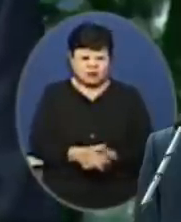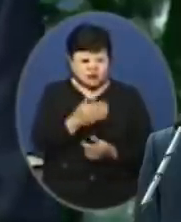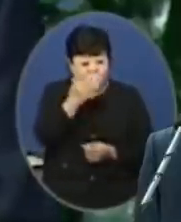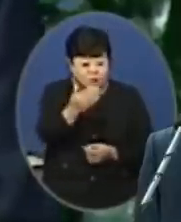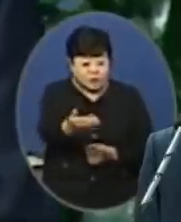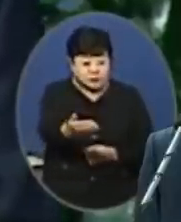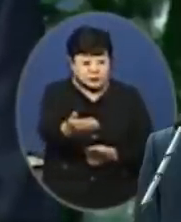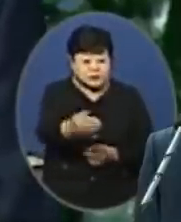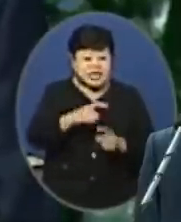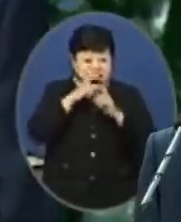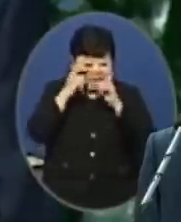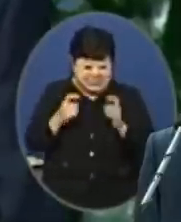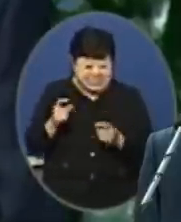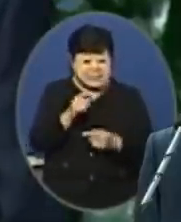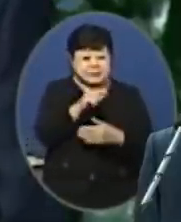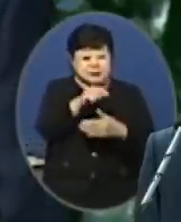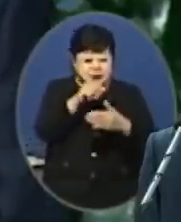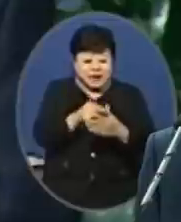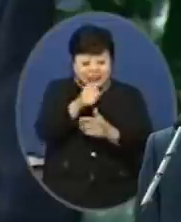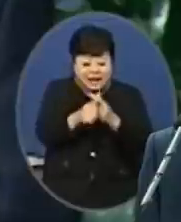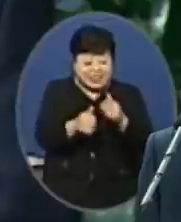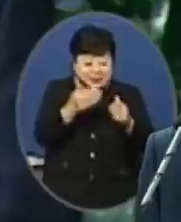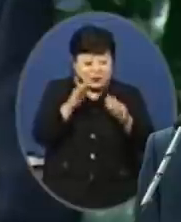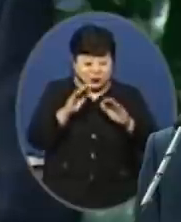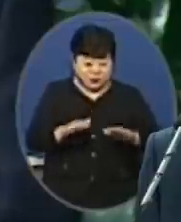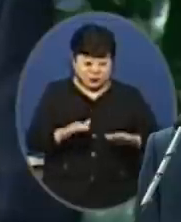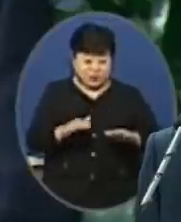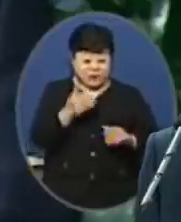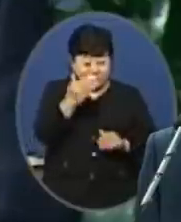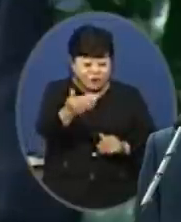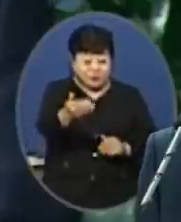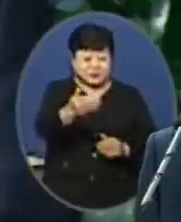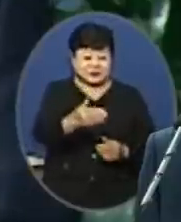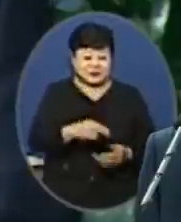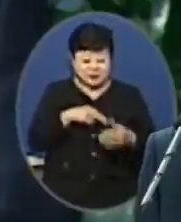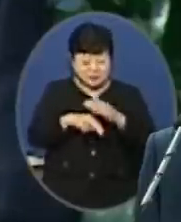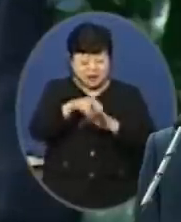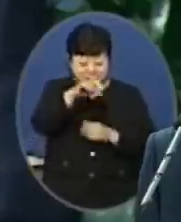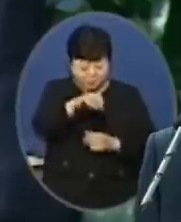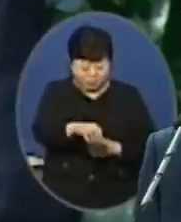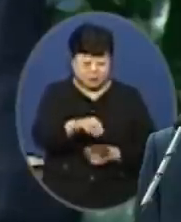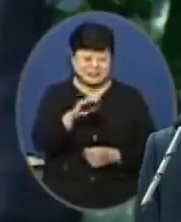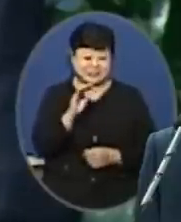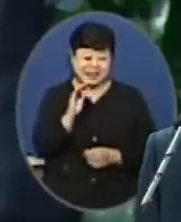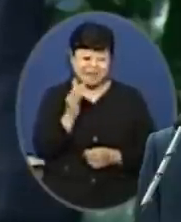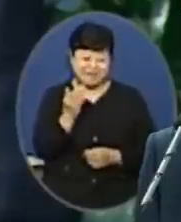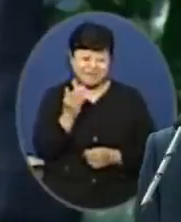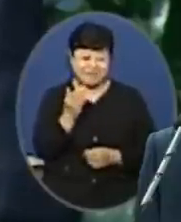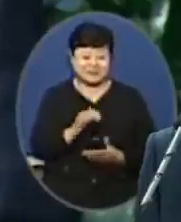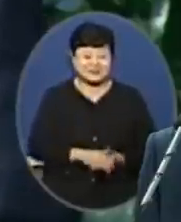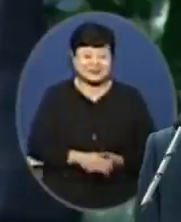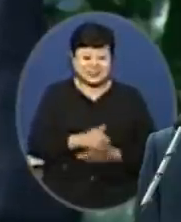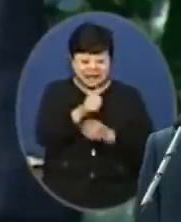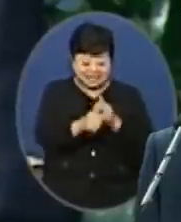여러분 개인개인의 생활 속에 하나님은 오늘도 여러분이 피할 피난처가 되신 것입니다. 하나님 나의